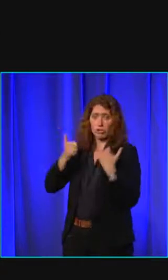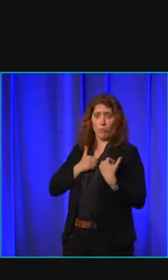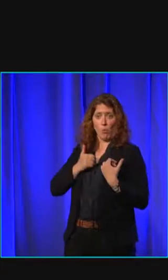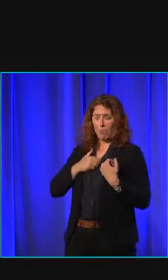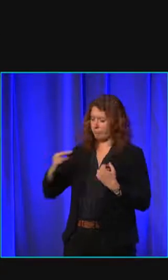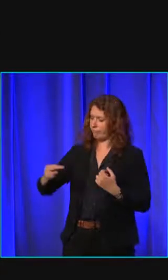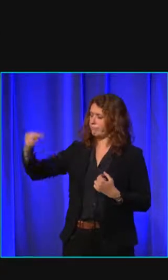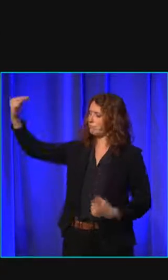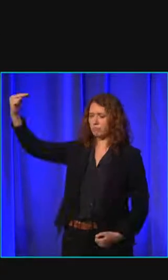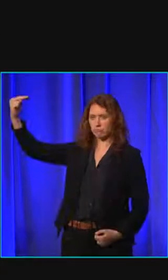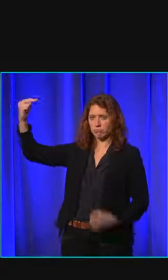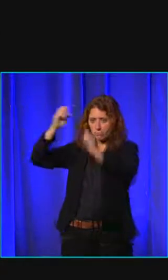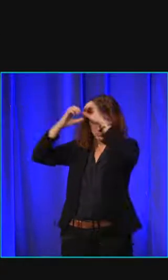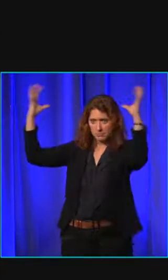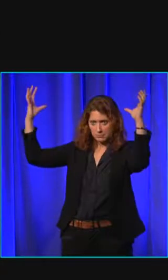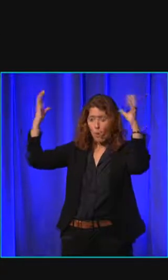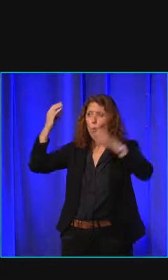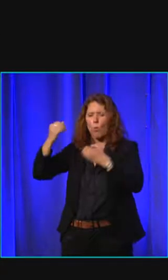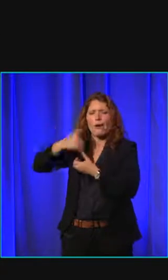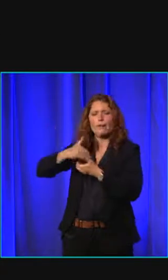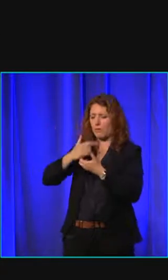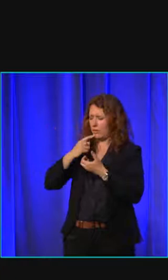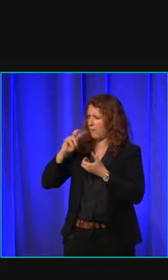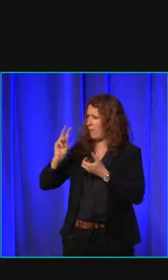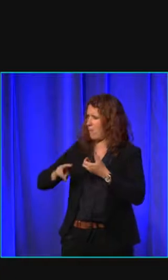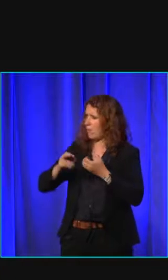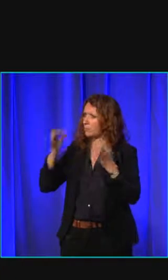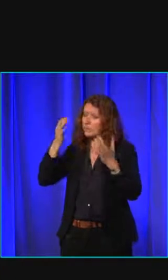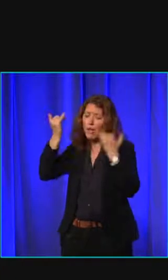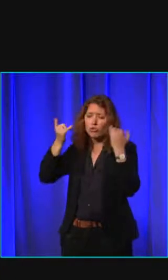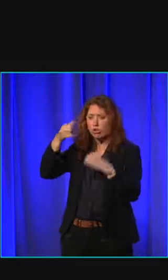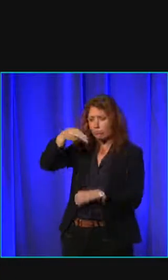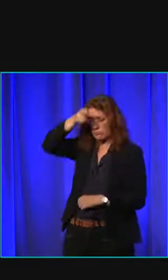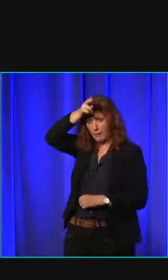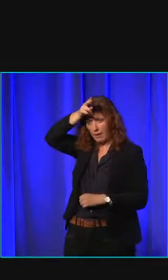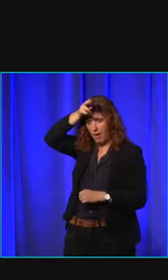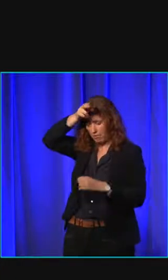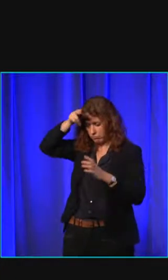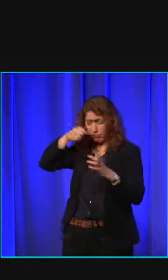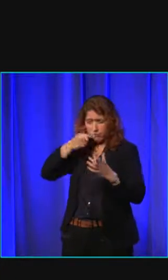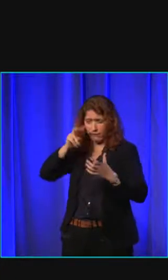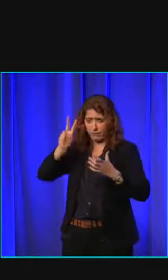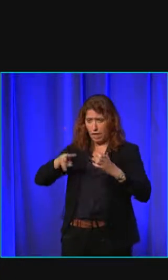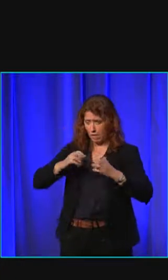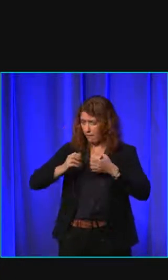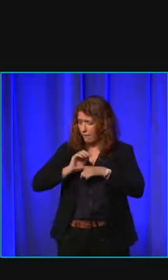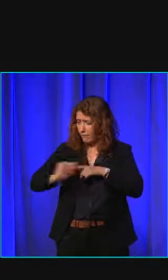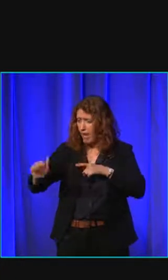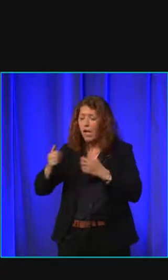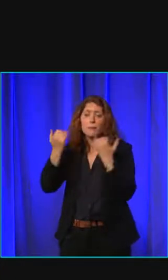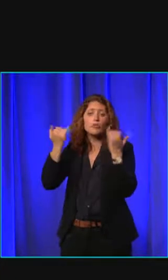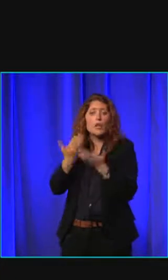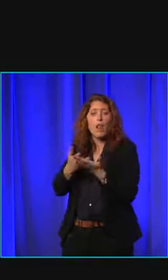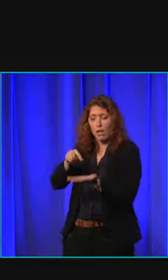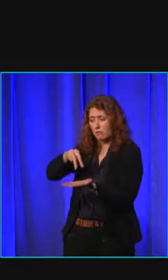de sa performance. Une perspective interne, c'est comme si on avait une caméra sur le sommet de sa tête. Et donc là, vous voyez, elle fait un